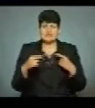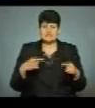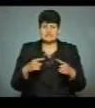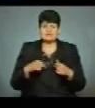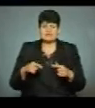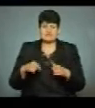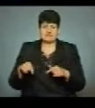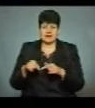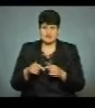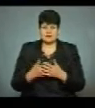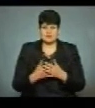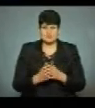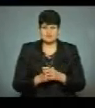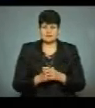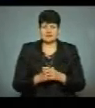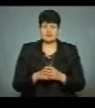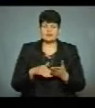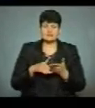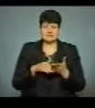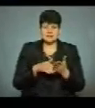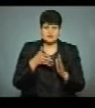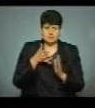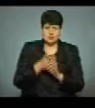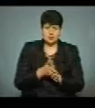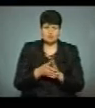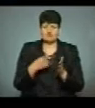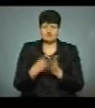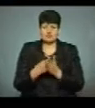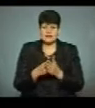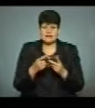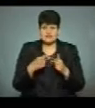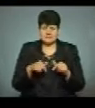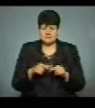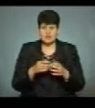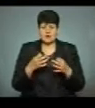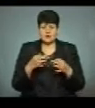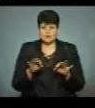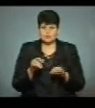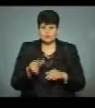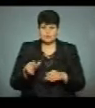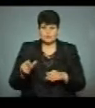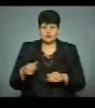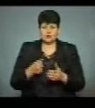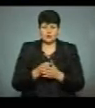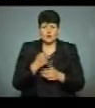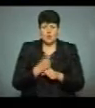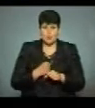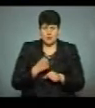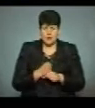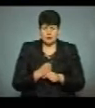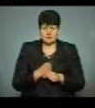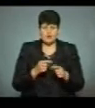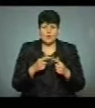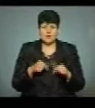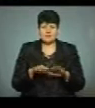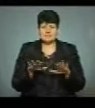сферах, таких як, наприклад, інвестиційна прозорість, бюджетна сфера, доступ громадян до роботи в